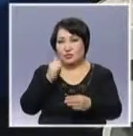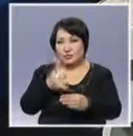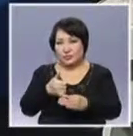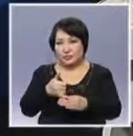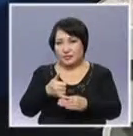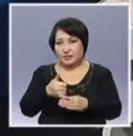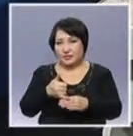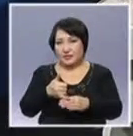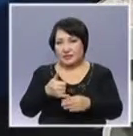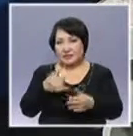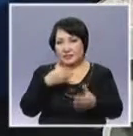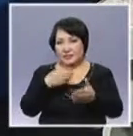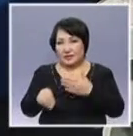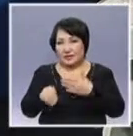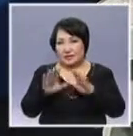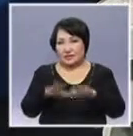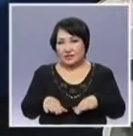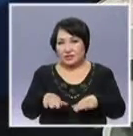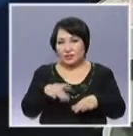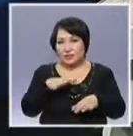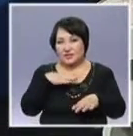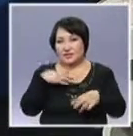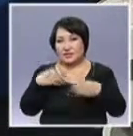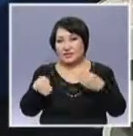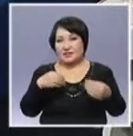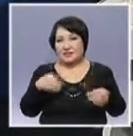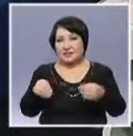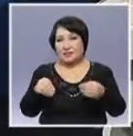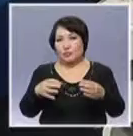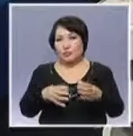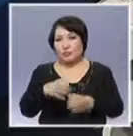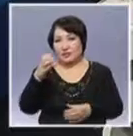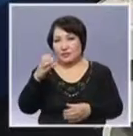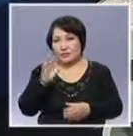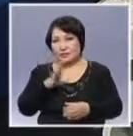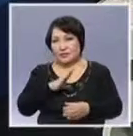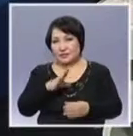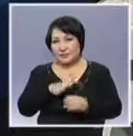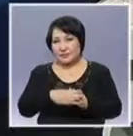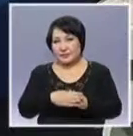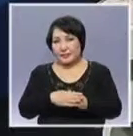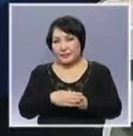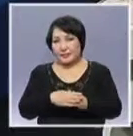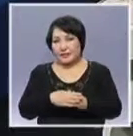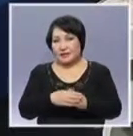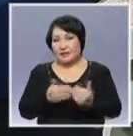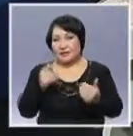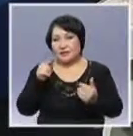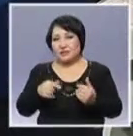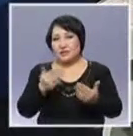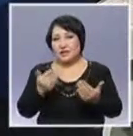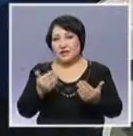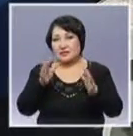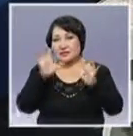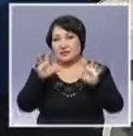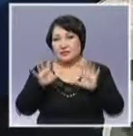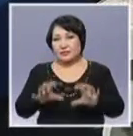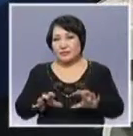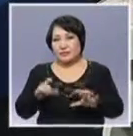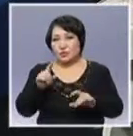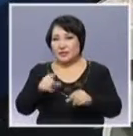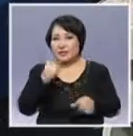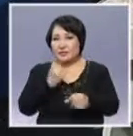алатын жерде көбінесе сол пластикалық бөтелке болды. Сол қазір заңменен оған тыйым